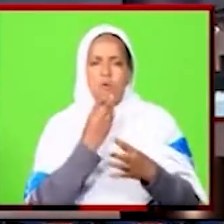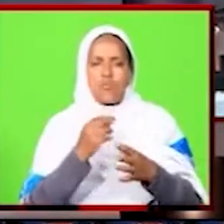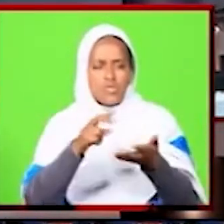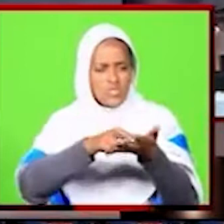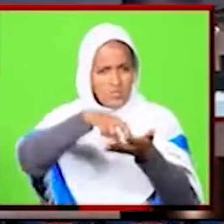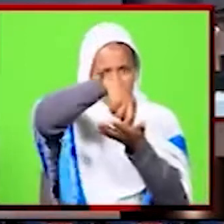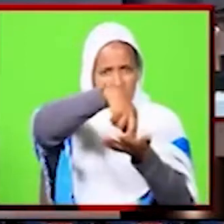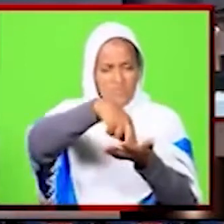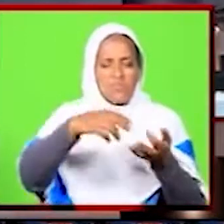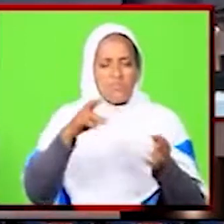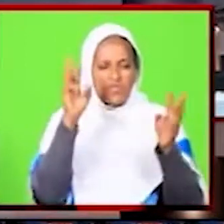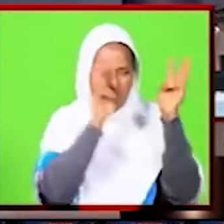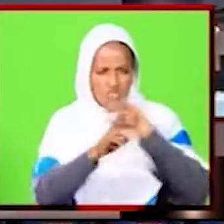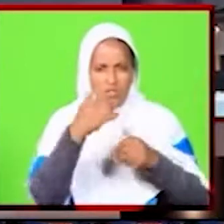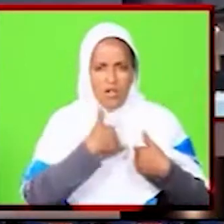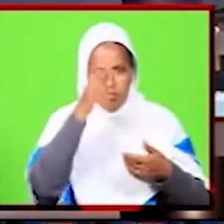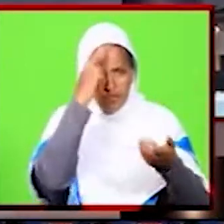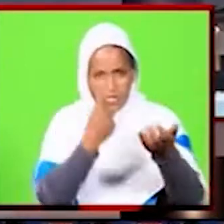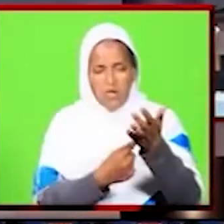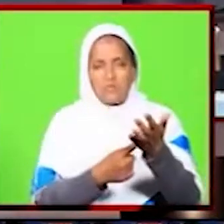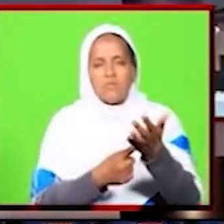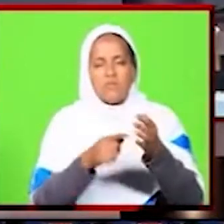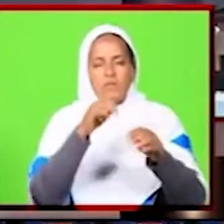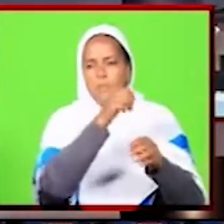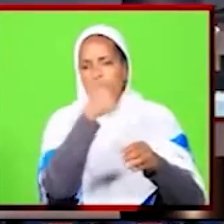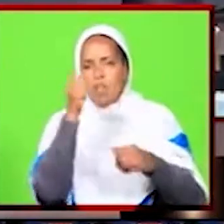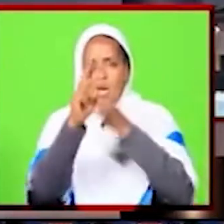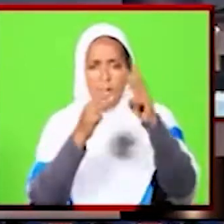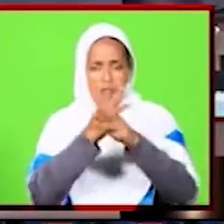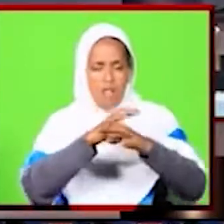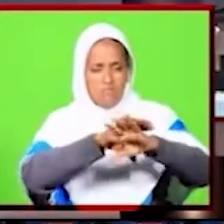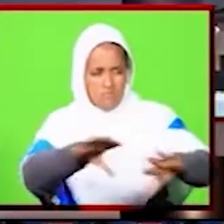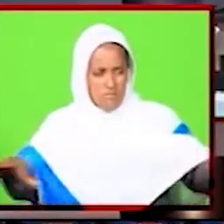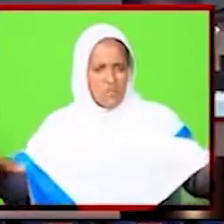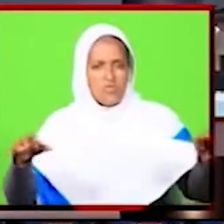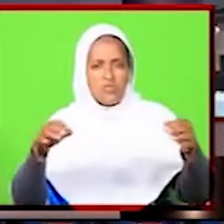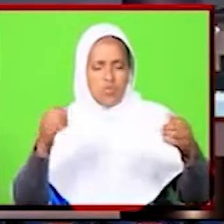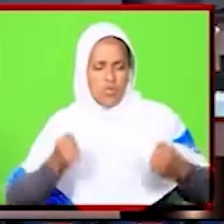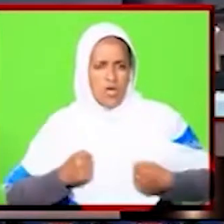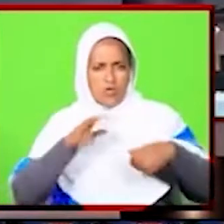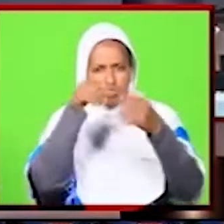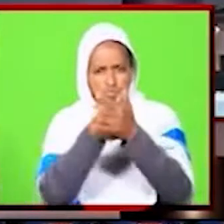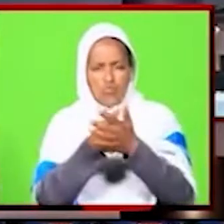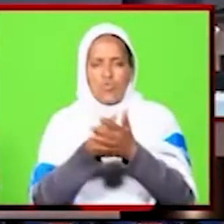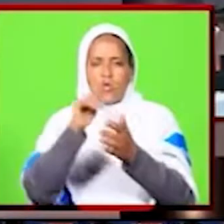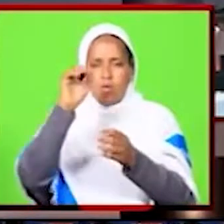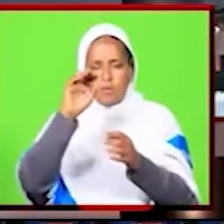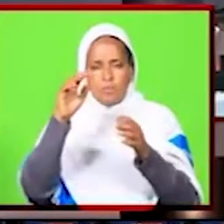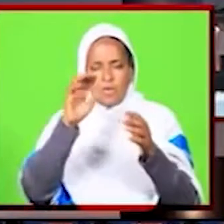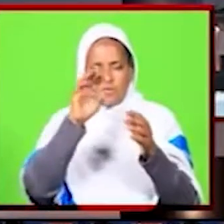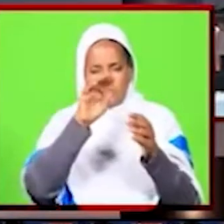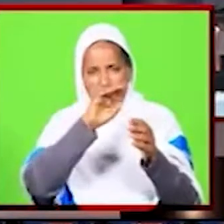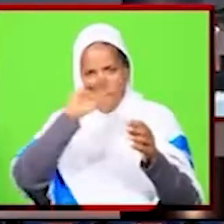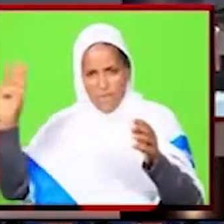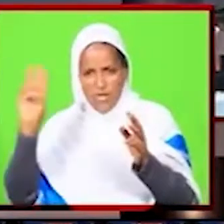አይሁድ ተነስተው በጣም አስቸግረዋቸው ስለነበረ በሌላ የዓለም ዳርቻ የነበሩ ወታደሮቻቸውን ሁሉ ክተት ብለው በሰሜን አፍሪካ